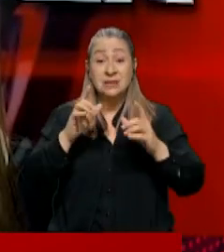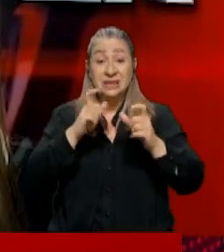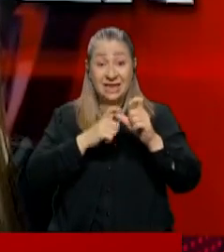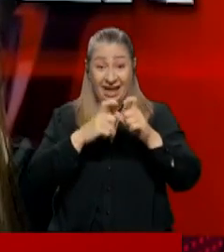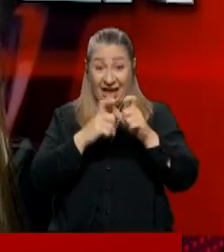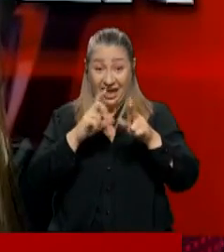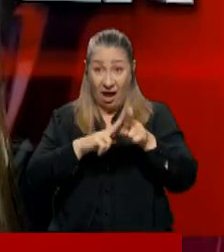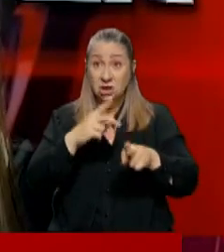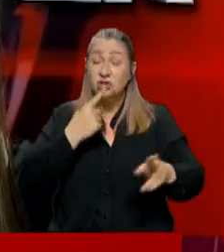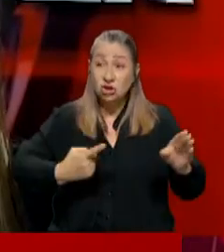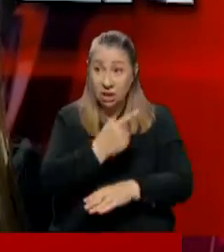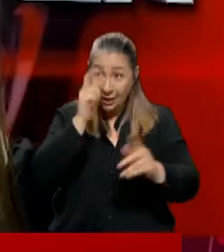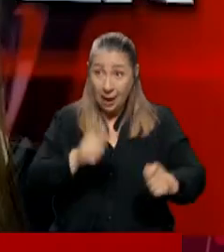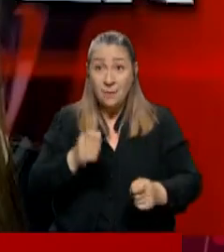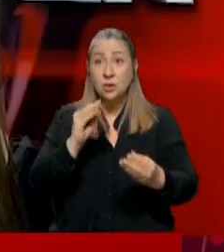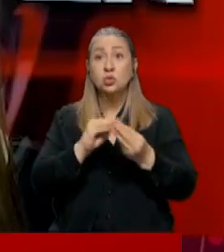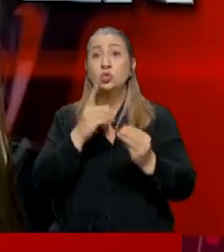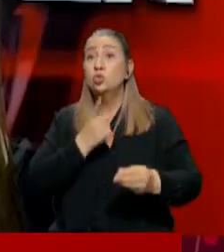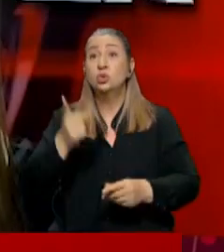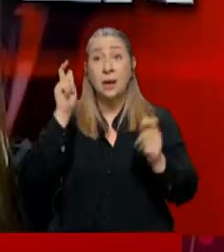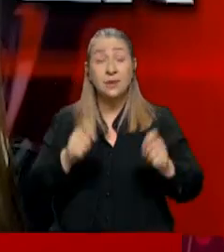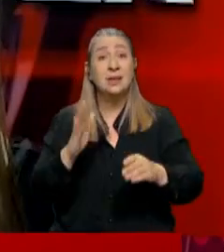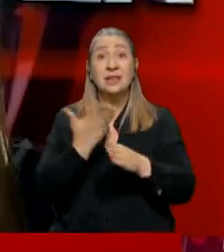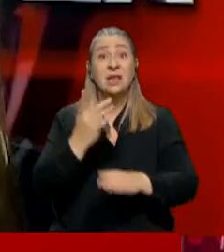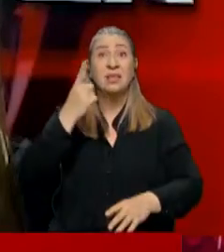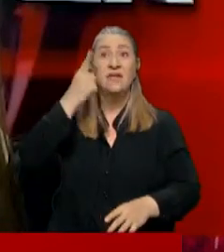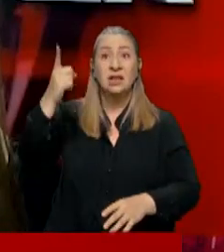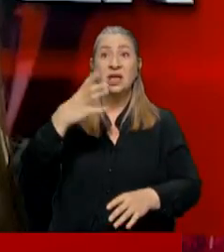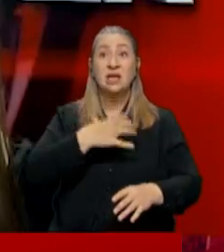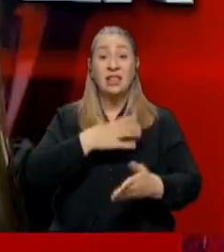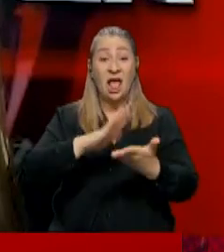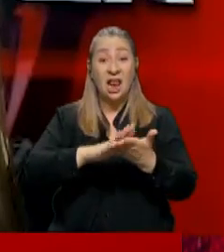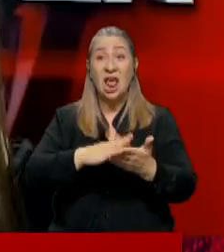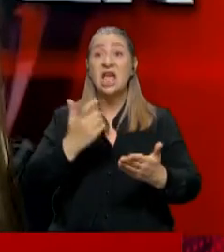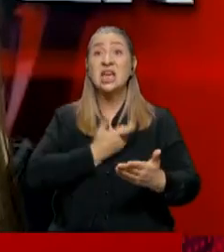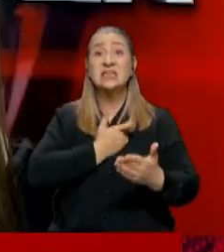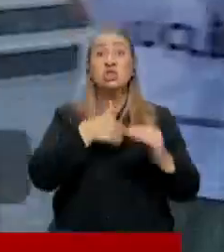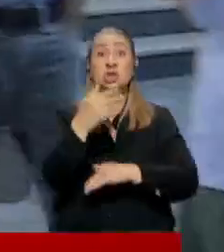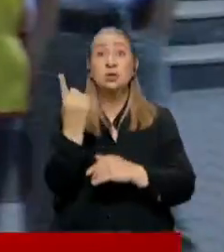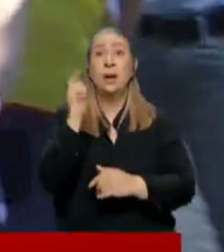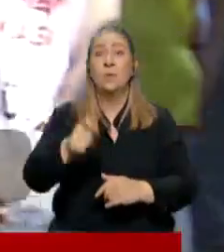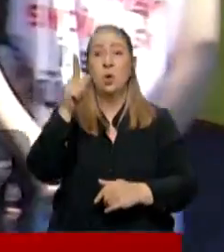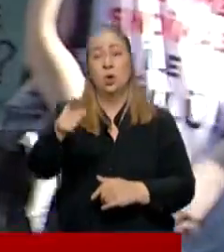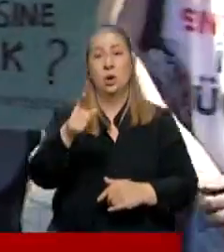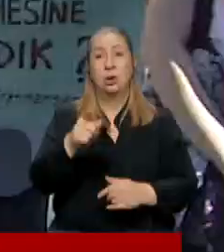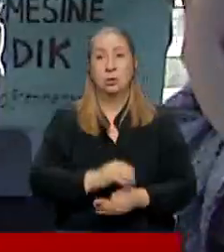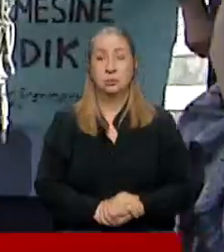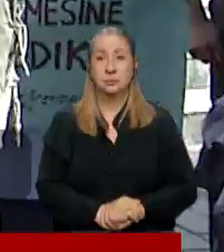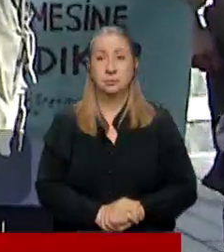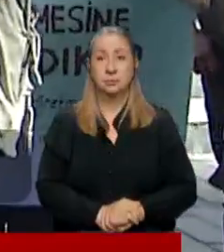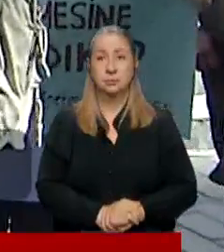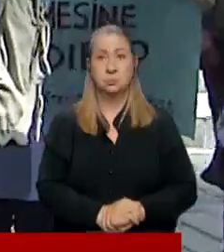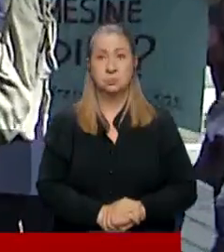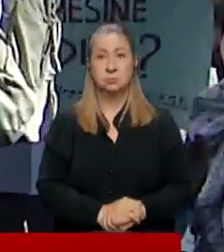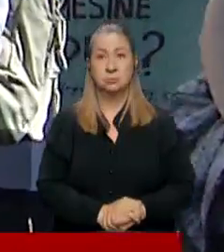Kurumu'na şikayetçi olduk hem de suç duyurusunda bulunduk. Çünkü devlet kendi eliyle yasa dışı bir şey yapıyor. İnsanca